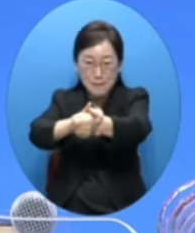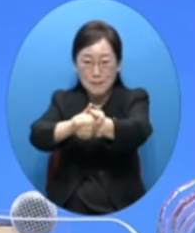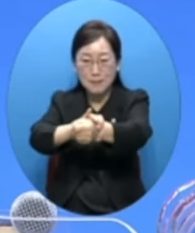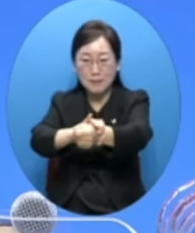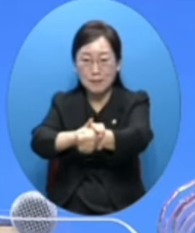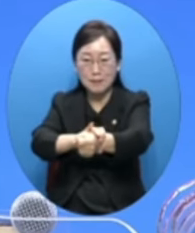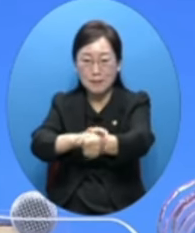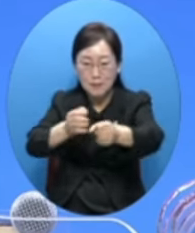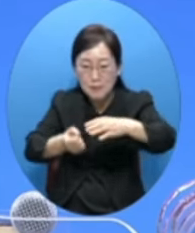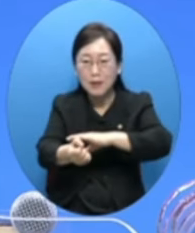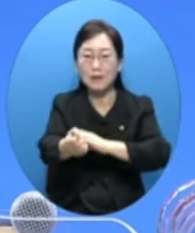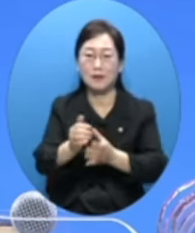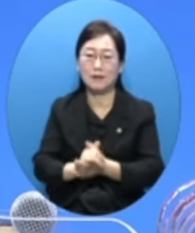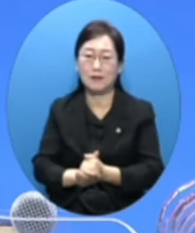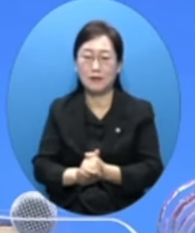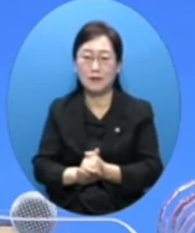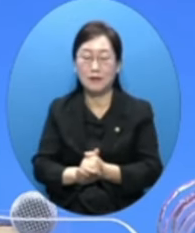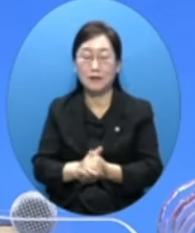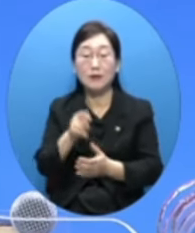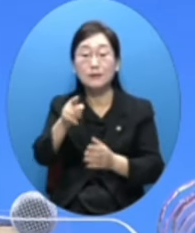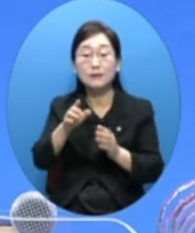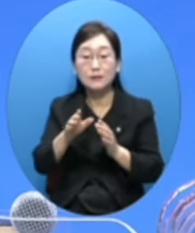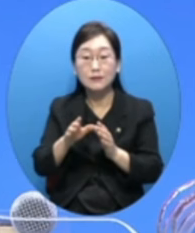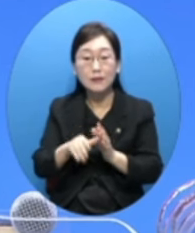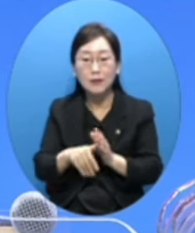그것은 그 당시